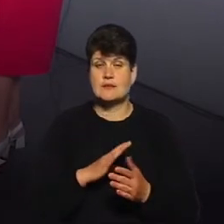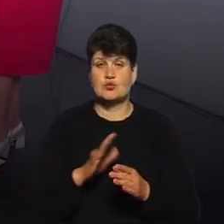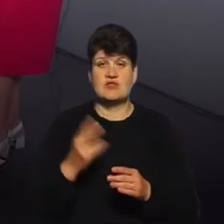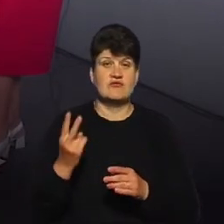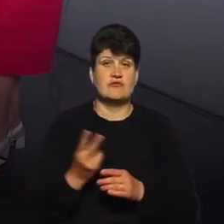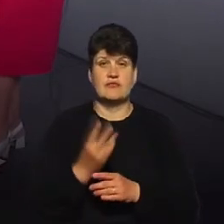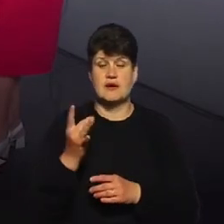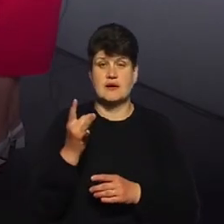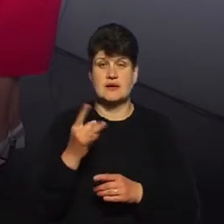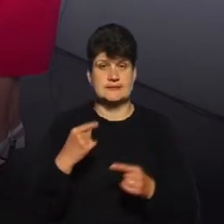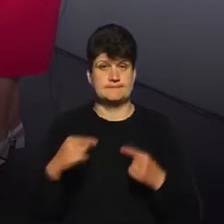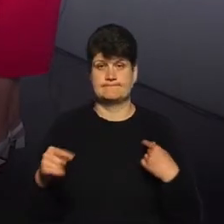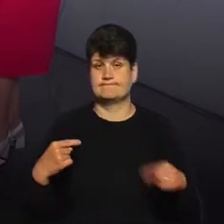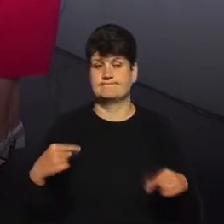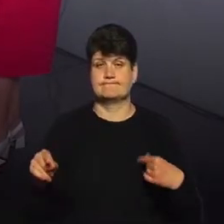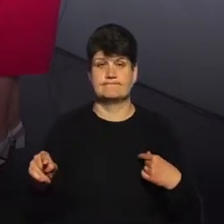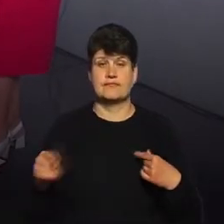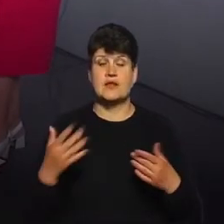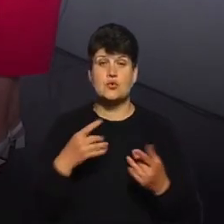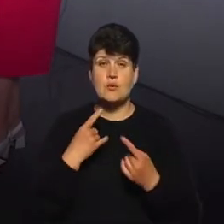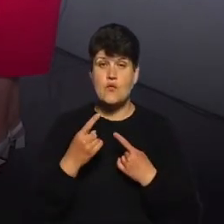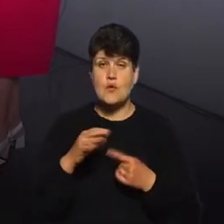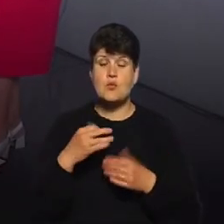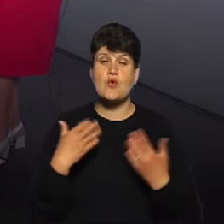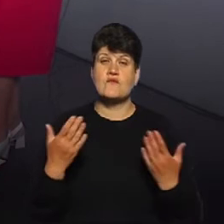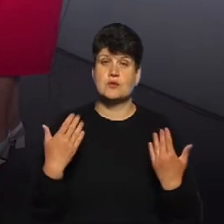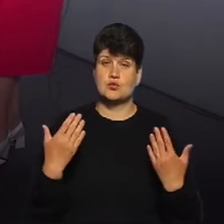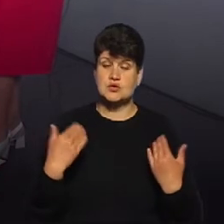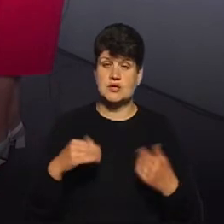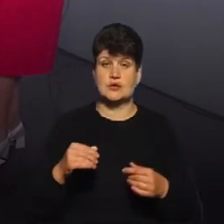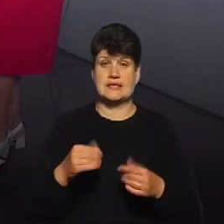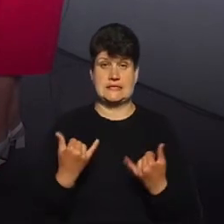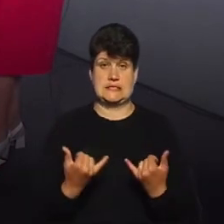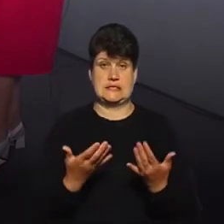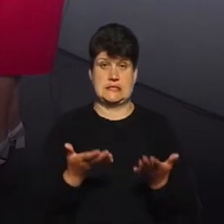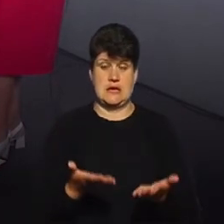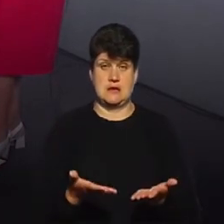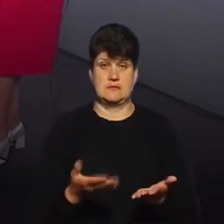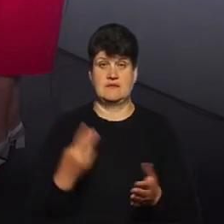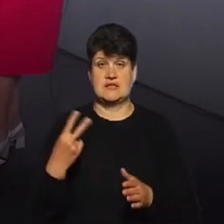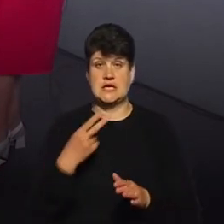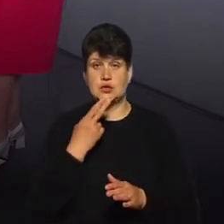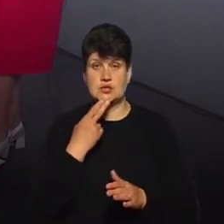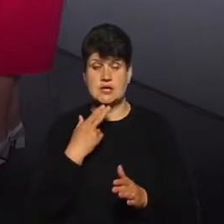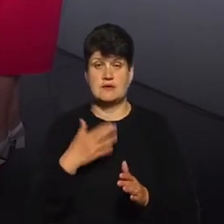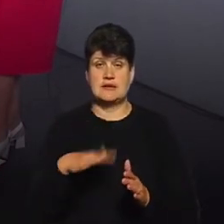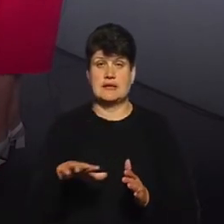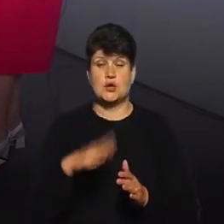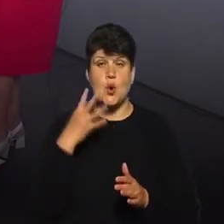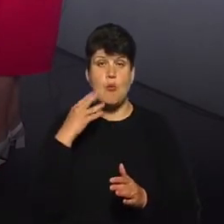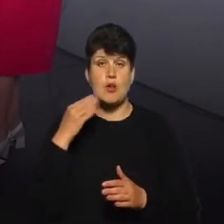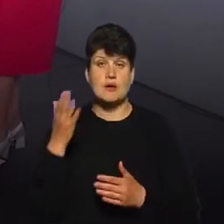відрізнятися. Якщо ми говоримо про відпочинок на зараз, от там з 20 червня на території Болгарії, можу вам сказати,